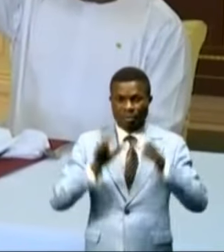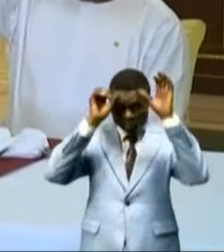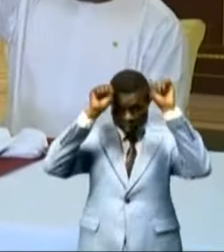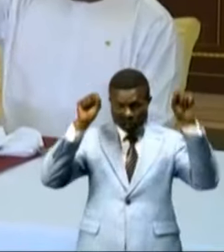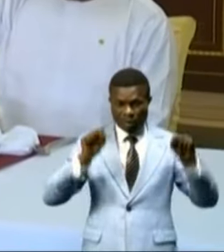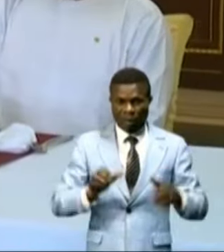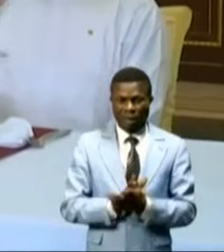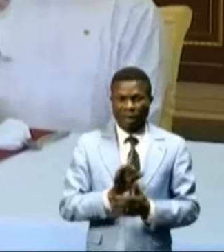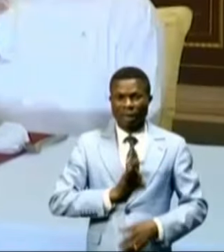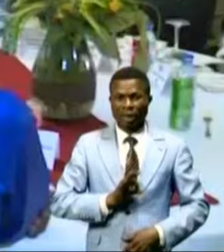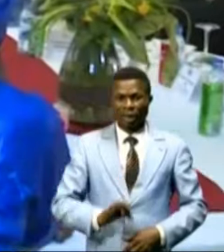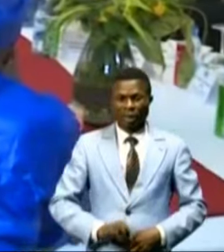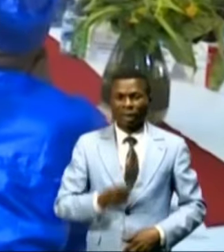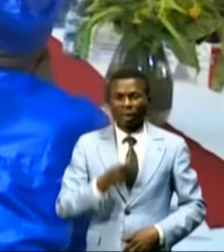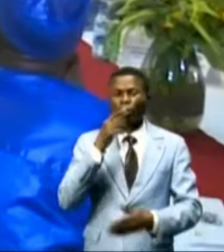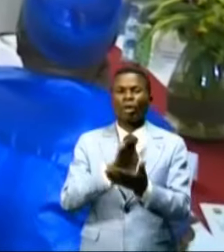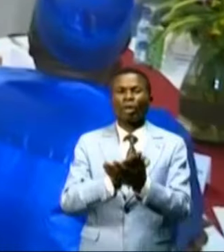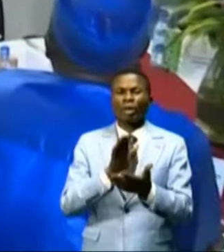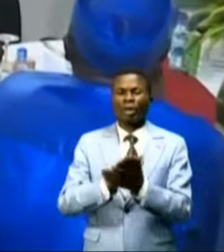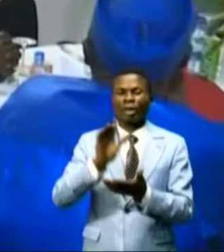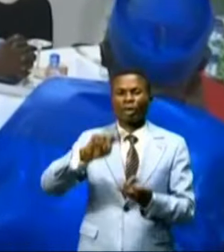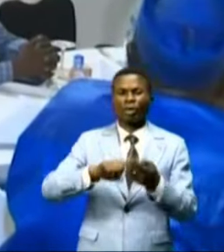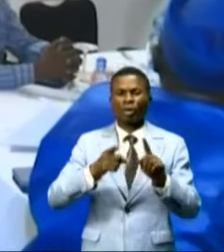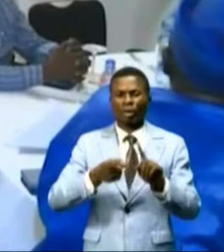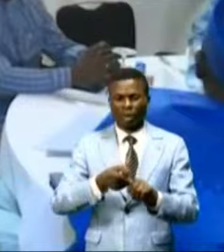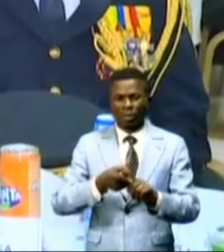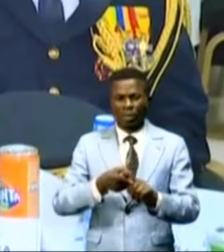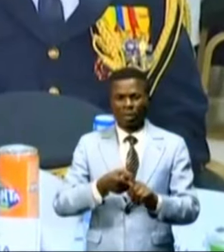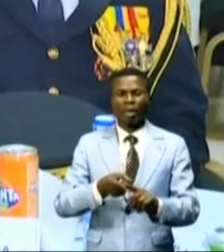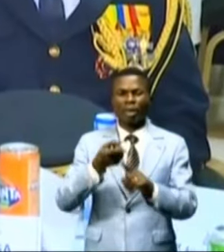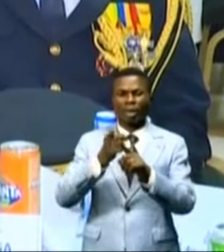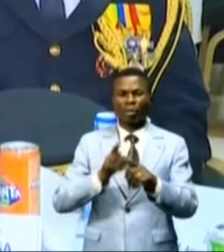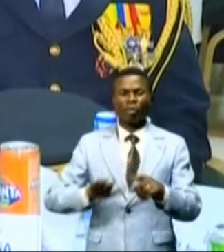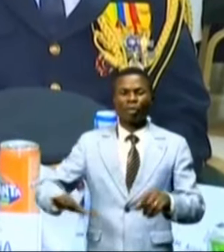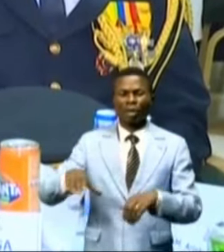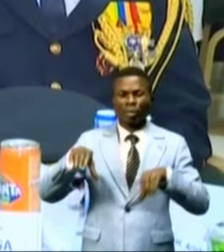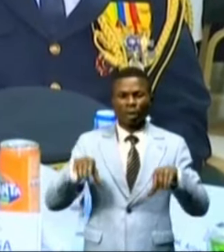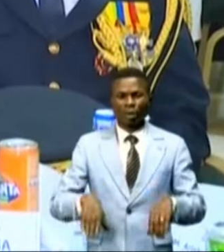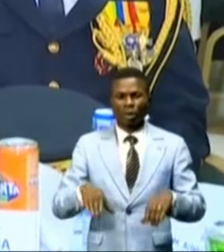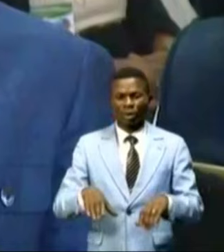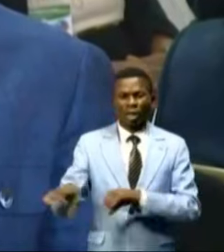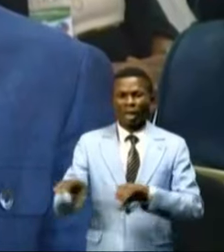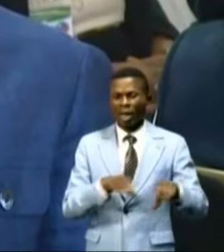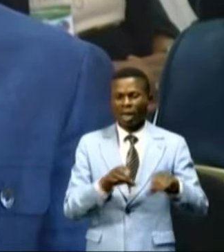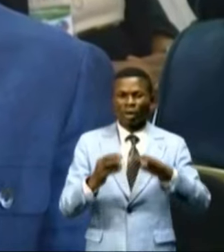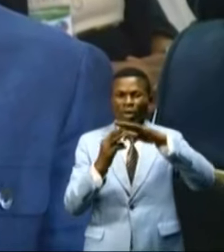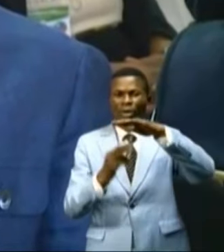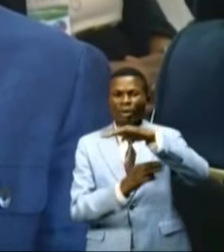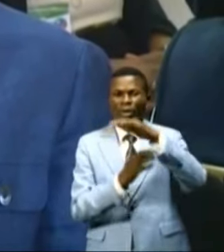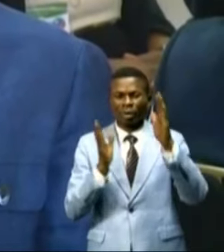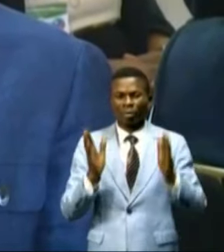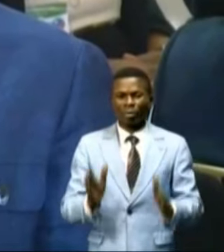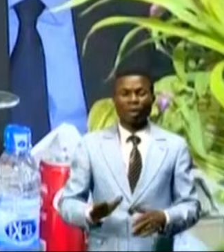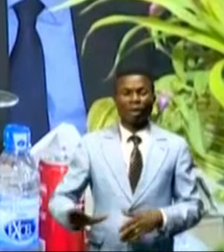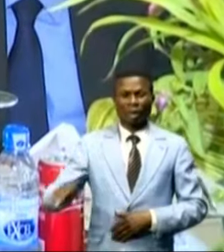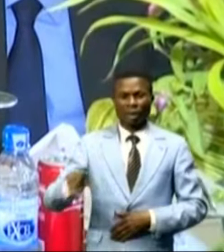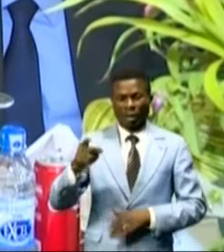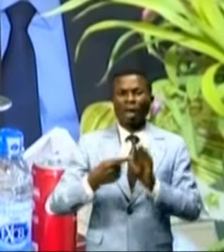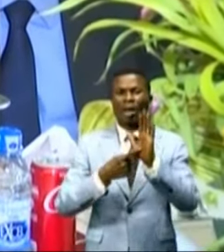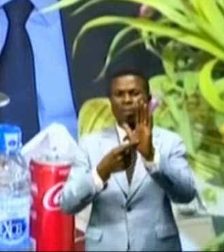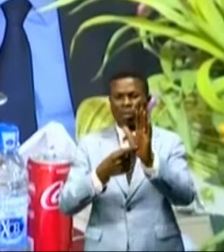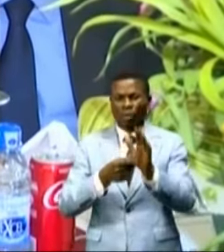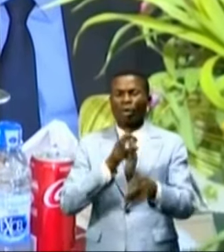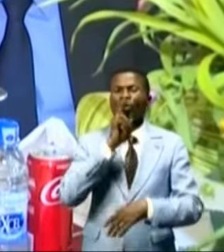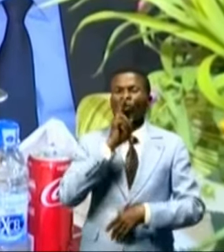Déby a remercié son frère et homologue Félix Tshisekedi, dont l'action de médiateur au Tchad a prouvé qu'on